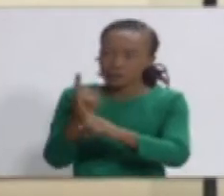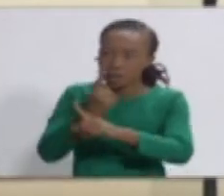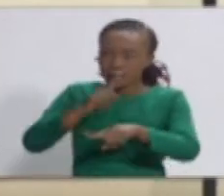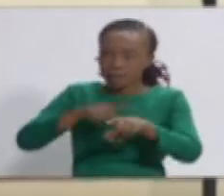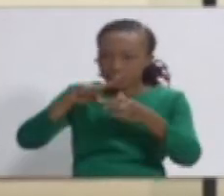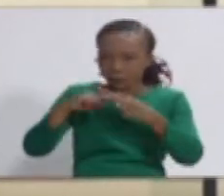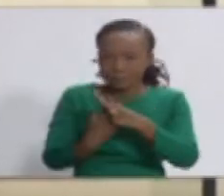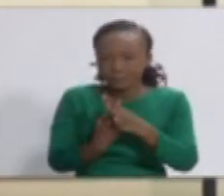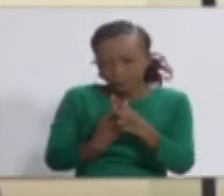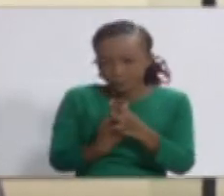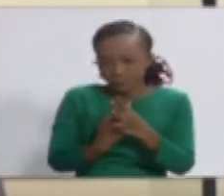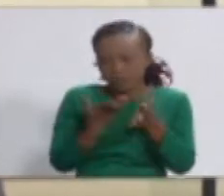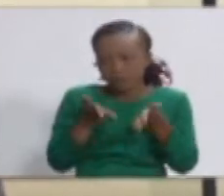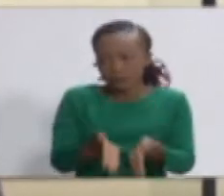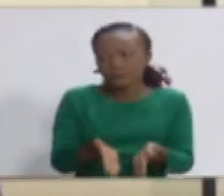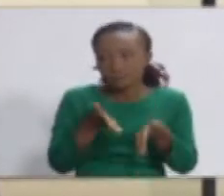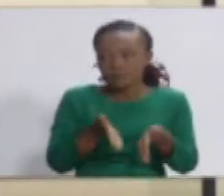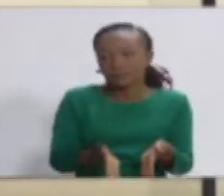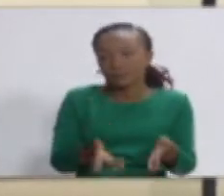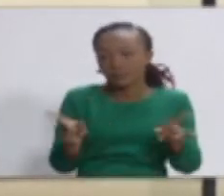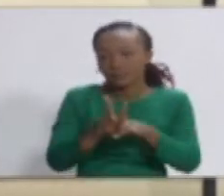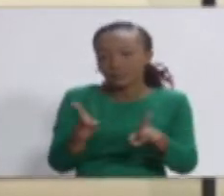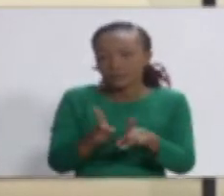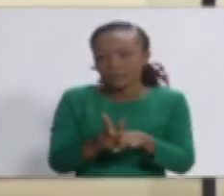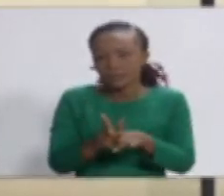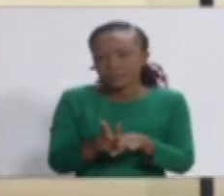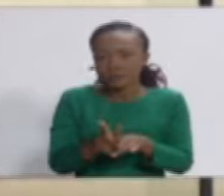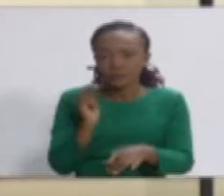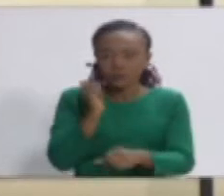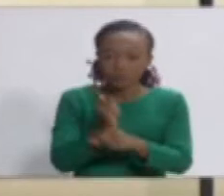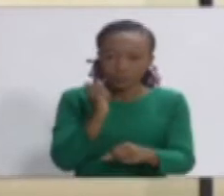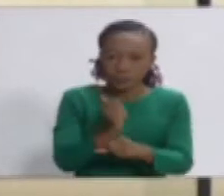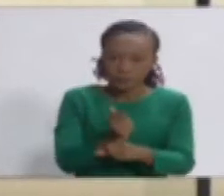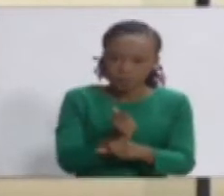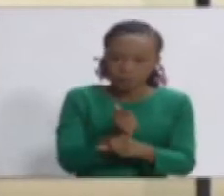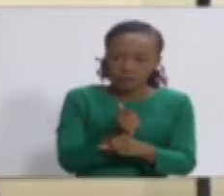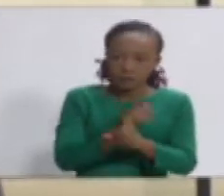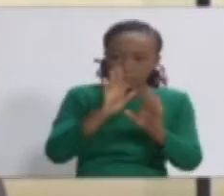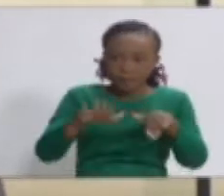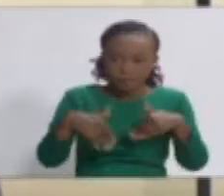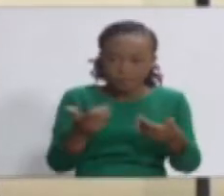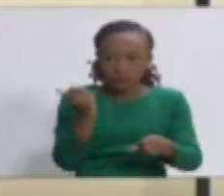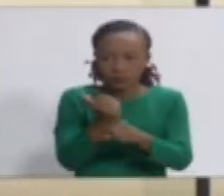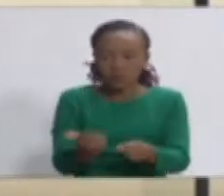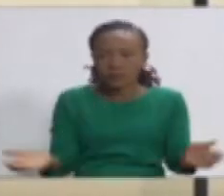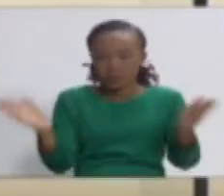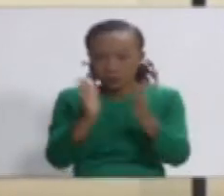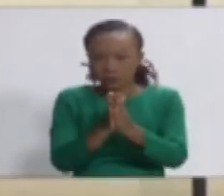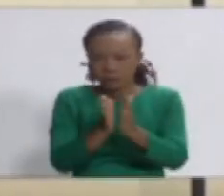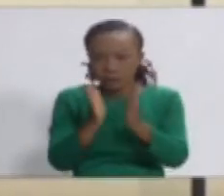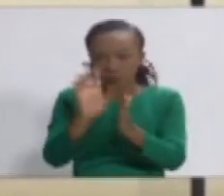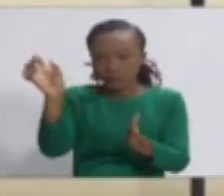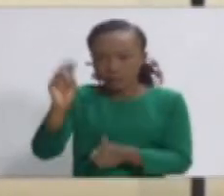new financial year and derive a framework and mechanisms of how to work together with